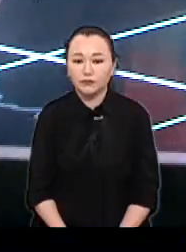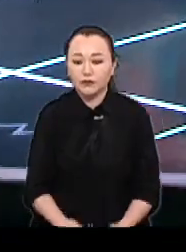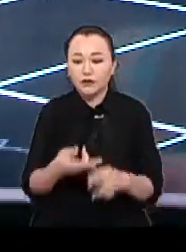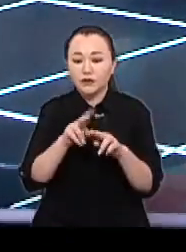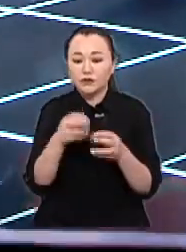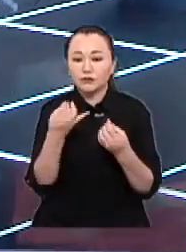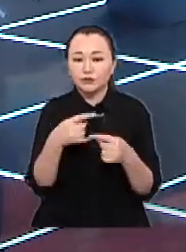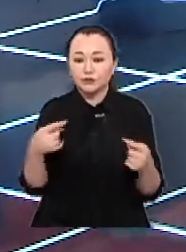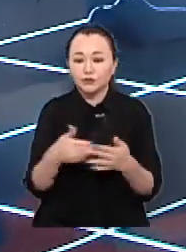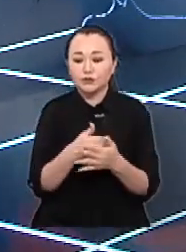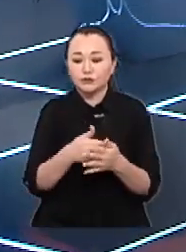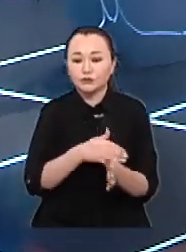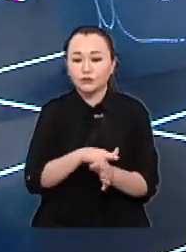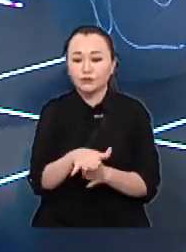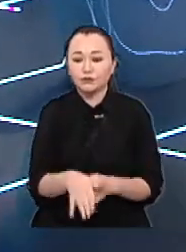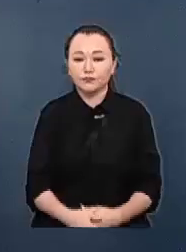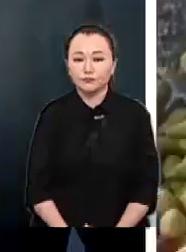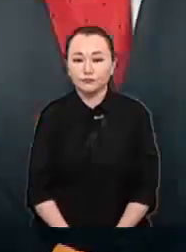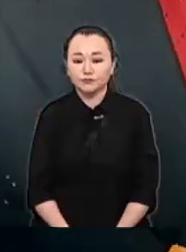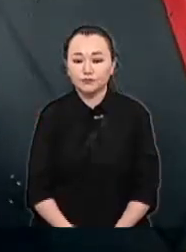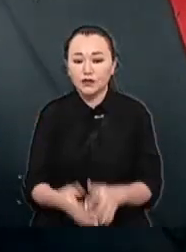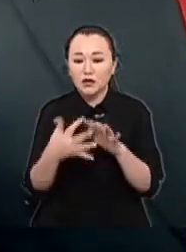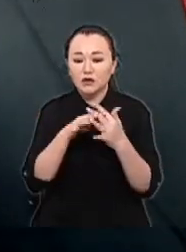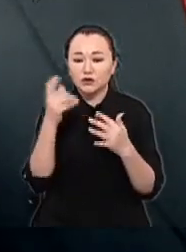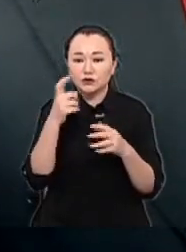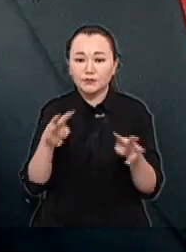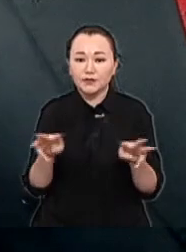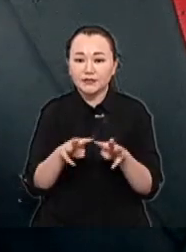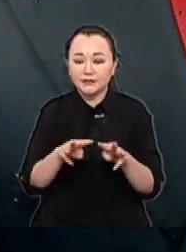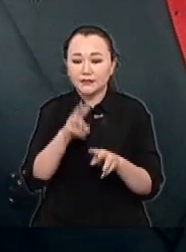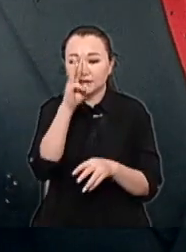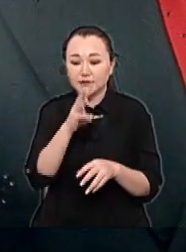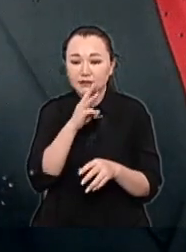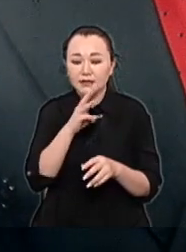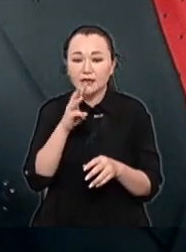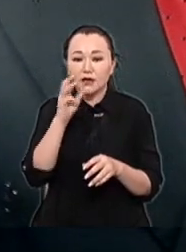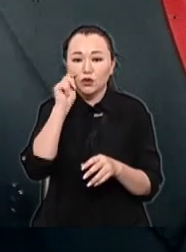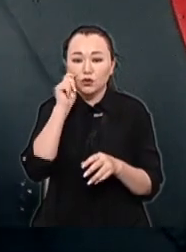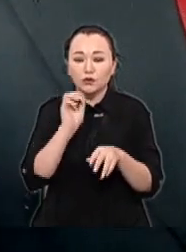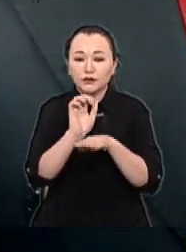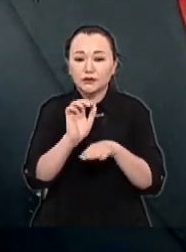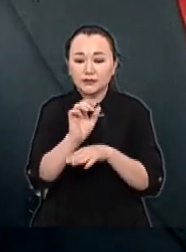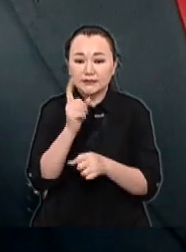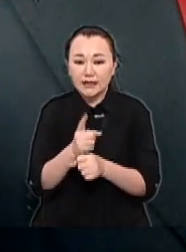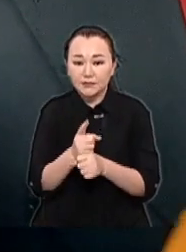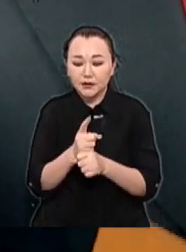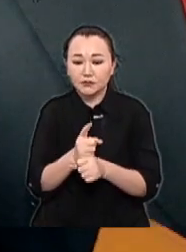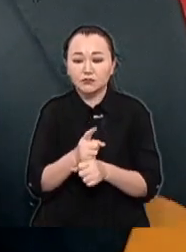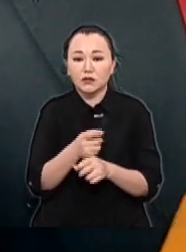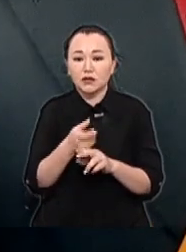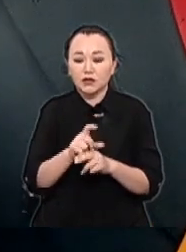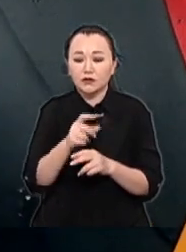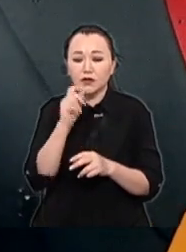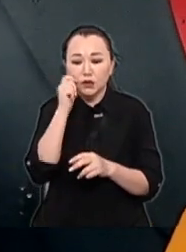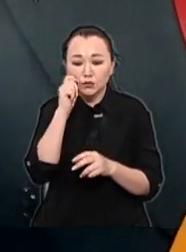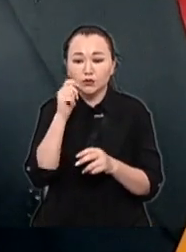Энди осы жан өзгөдө жаңалыктар толугурак. Ауыл шаруашылыгы министрлиги 3 айга пияз экспортуна тыйым салса да, бул көгөнүс